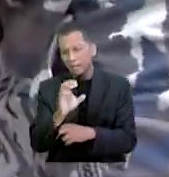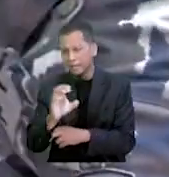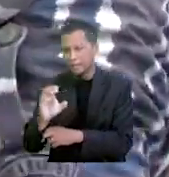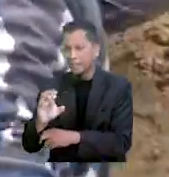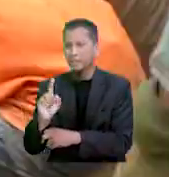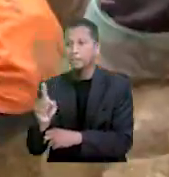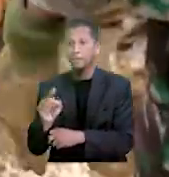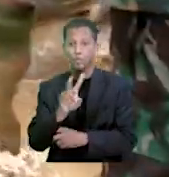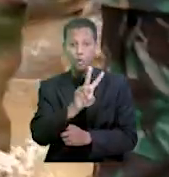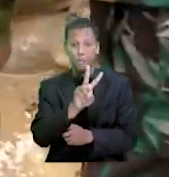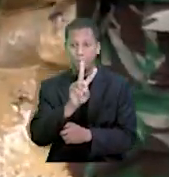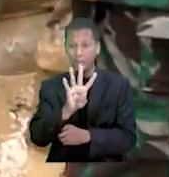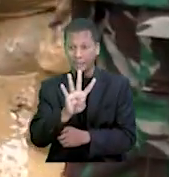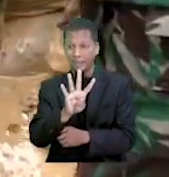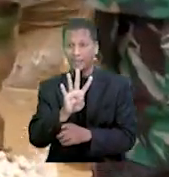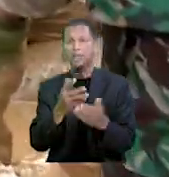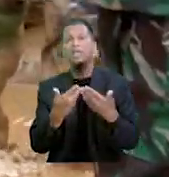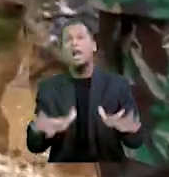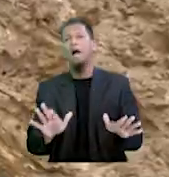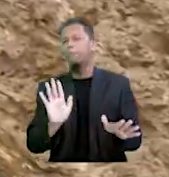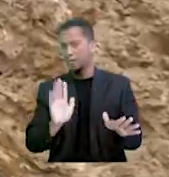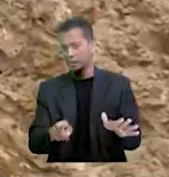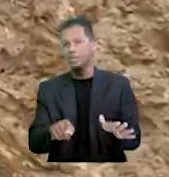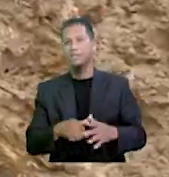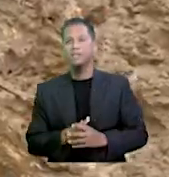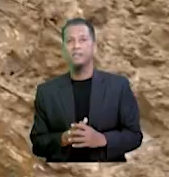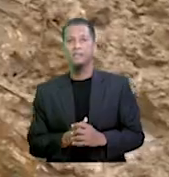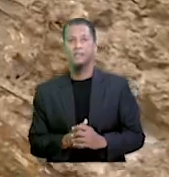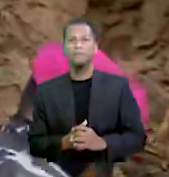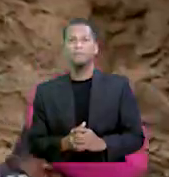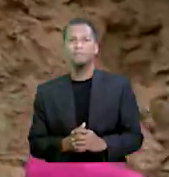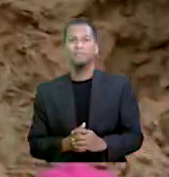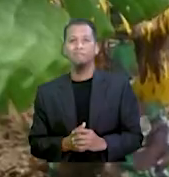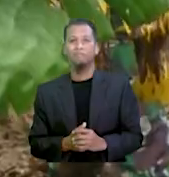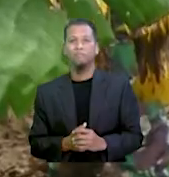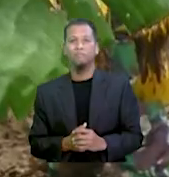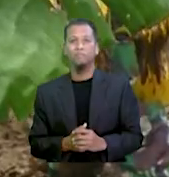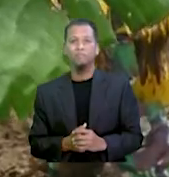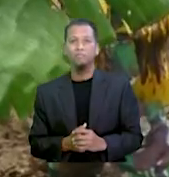orang yang dilaporkan hilang dari Majalengka Jawa Barat Muhammad